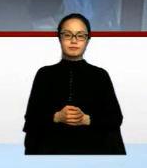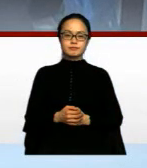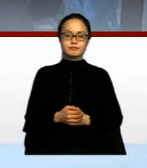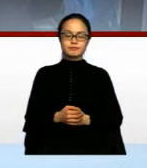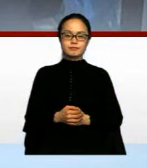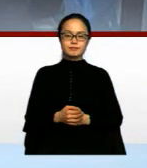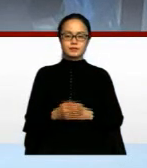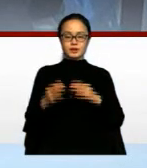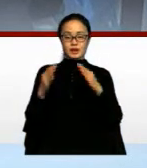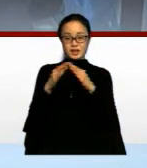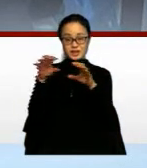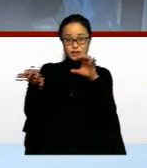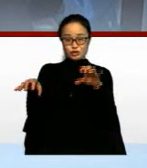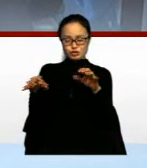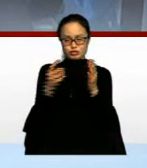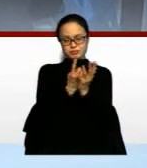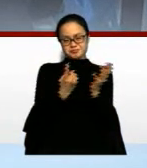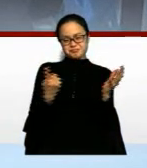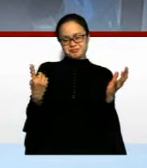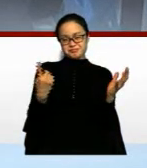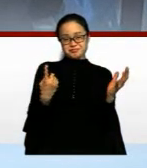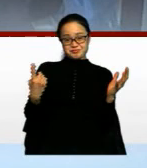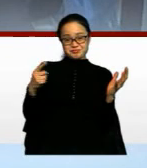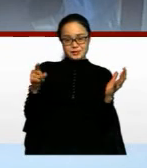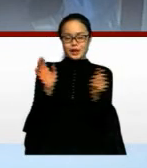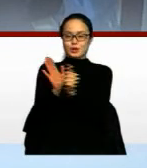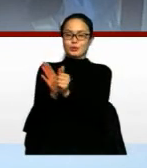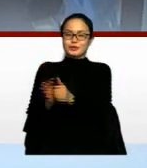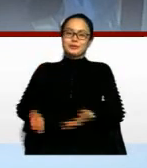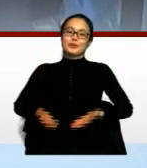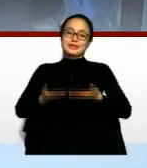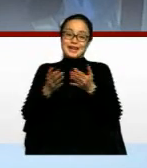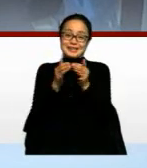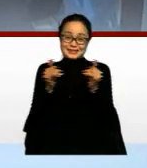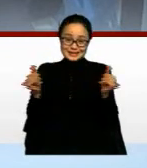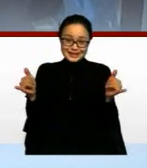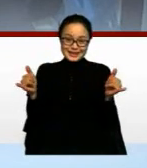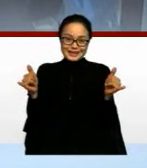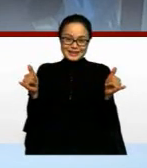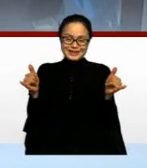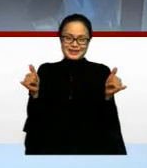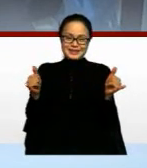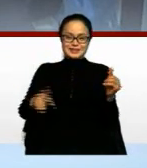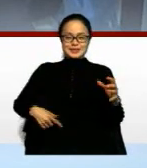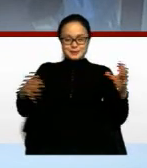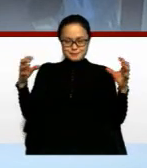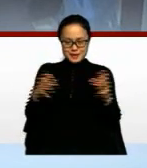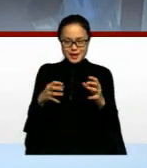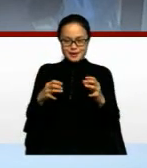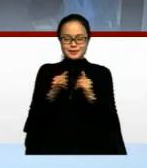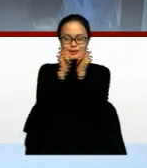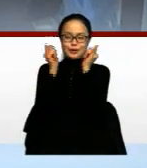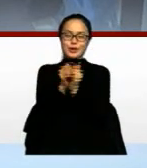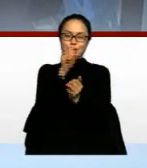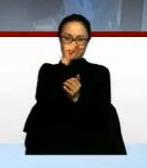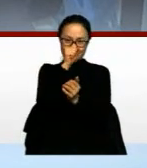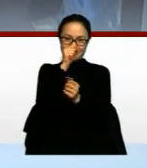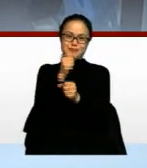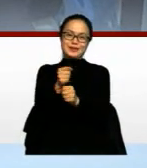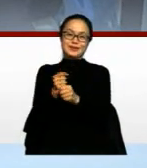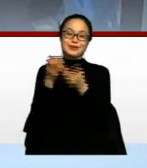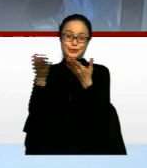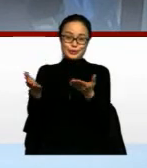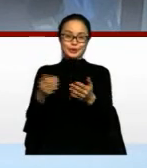소외된 이웃을 향한 봉사자들의 손길은 더불어 사는 세상을 실현하기 위한 원동력인데요. 포천시의 한